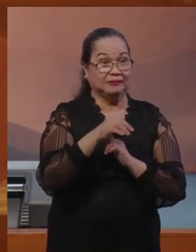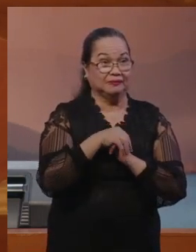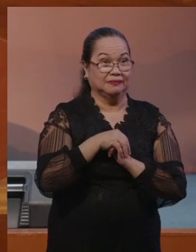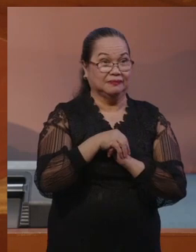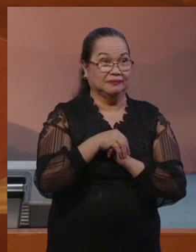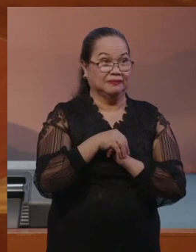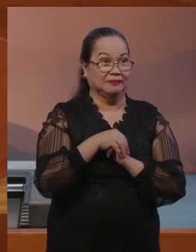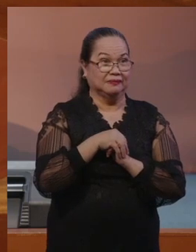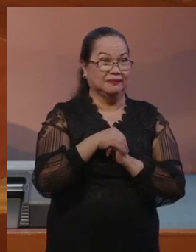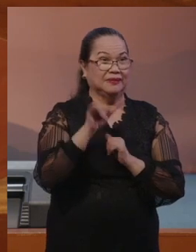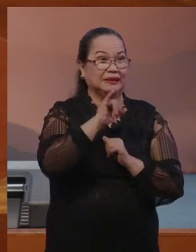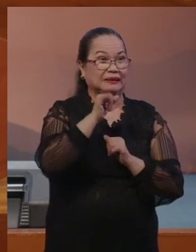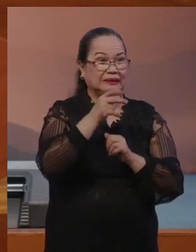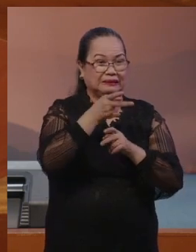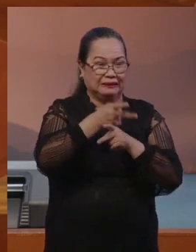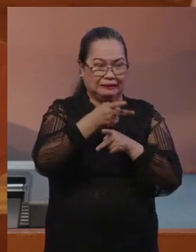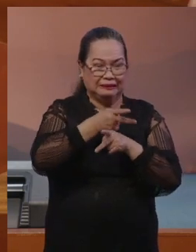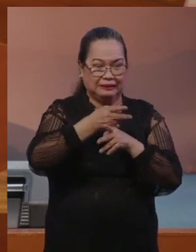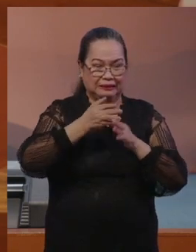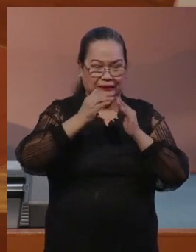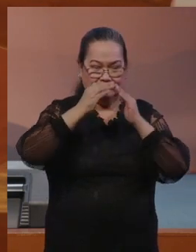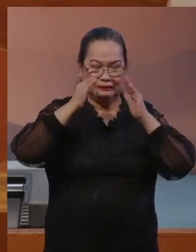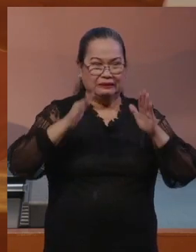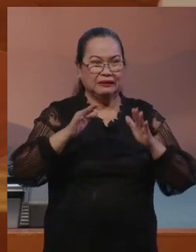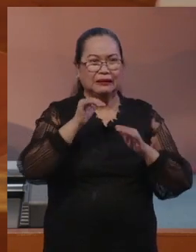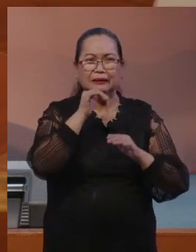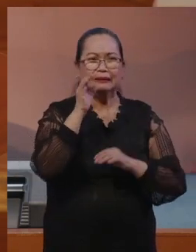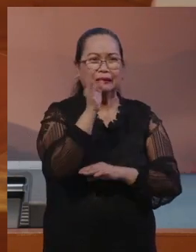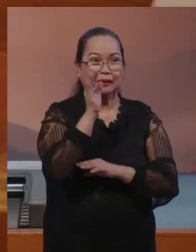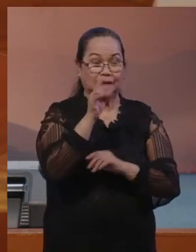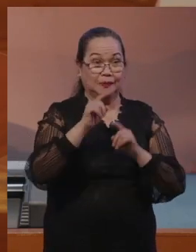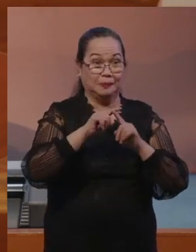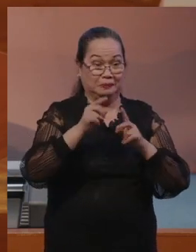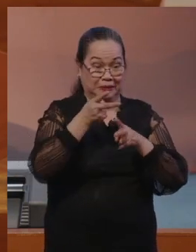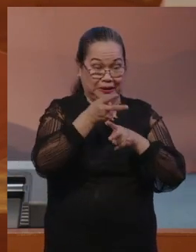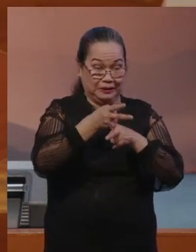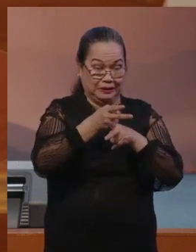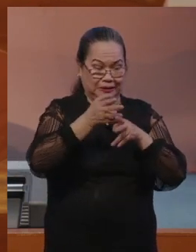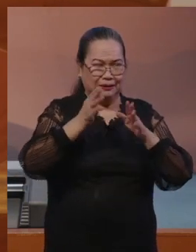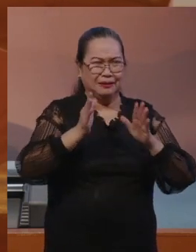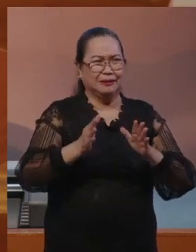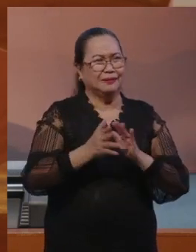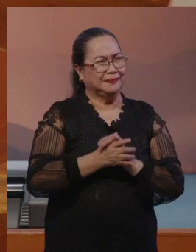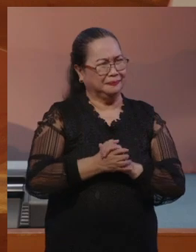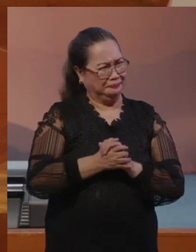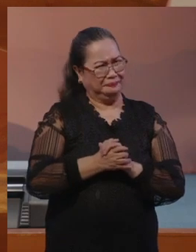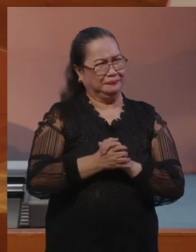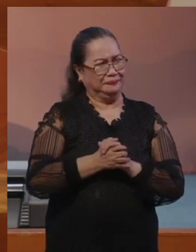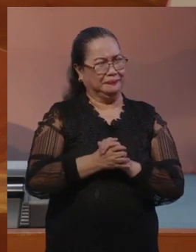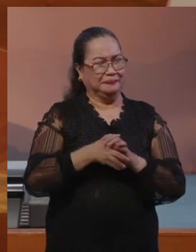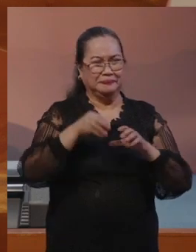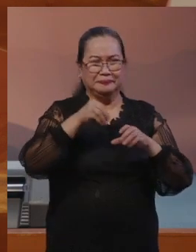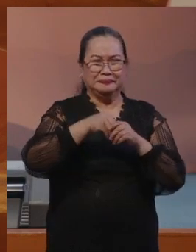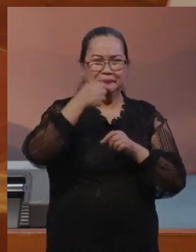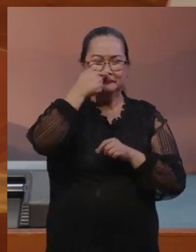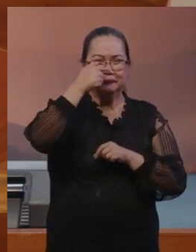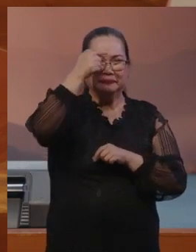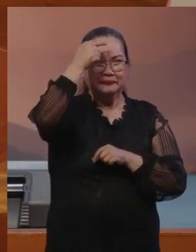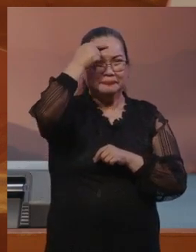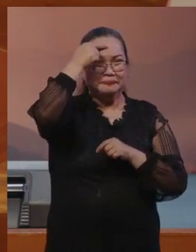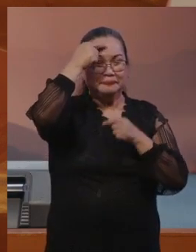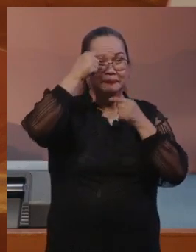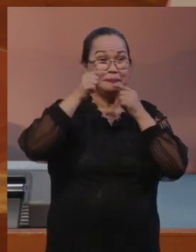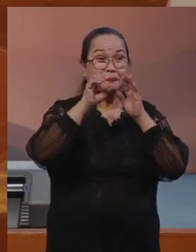salitang innkeeper. So hindi daw siya prostitute, pero innkeeper siya. Pero sa Greek translation ng